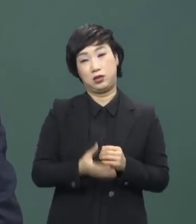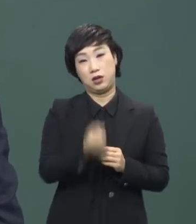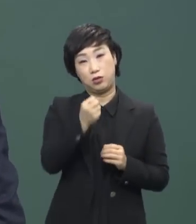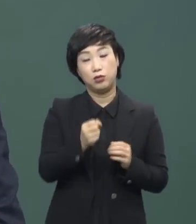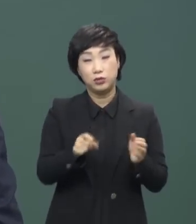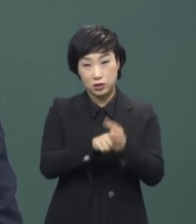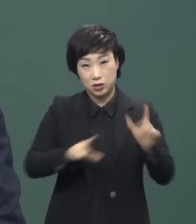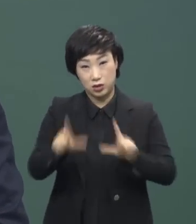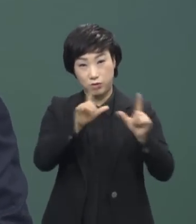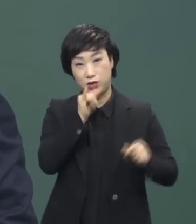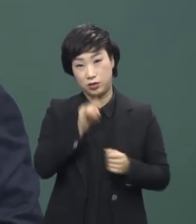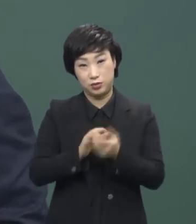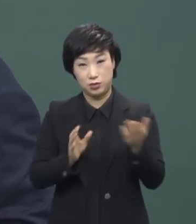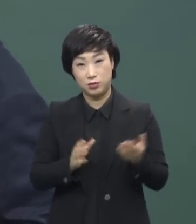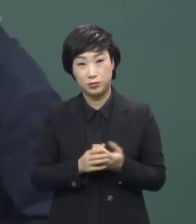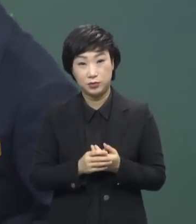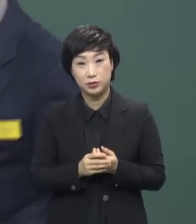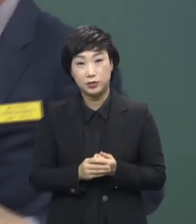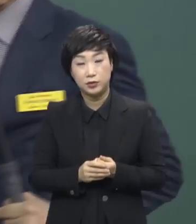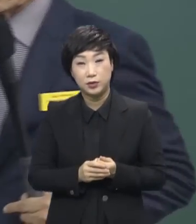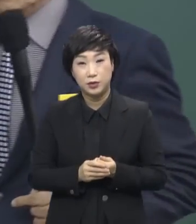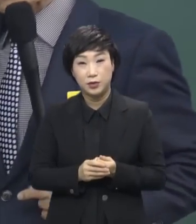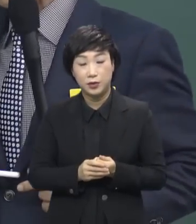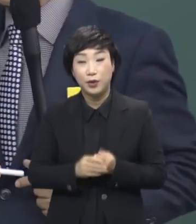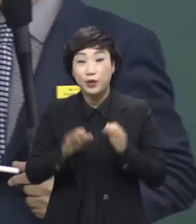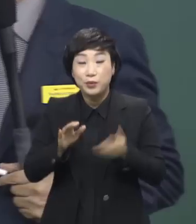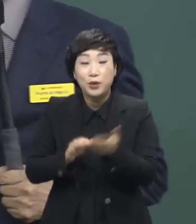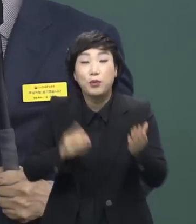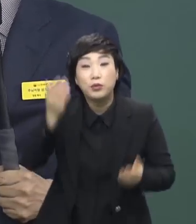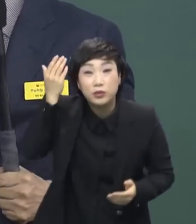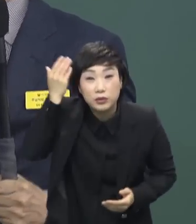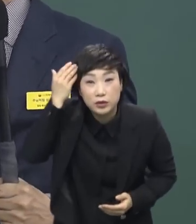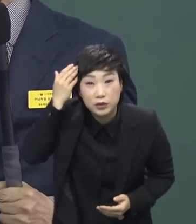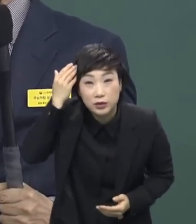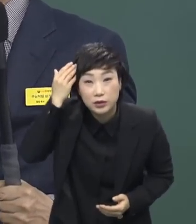지식만 가지고 신앙생활이야. 그럼 이 지식이